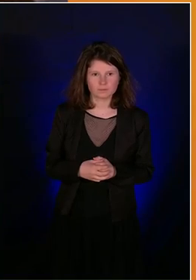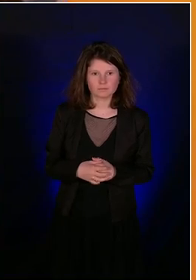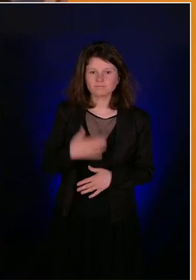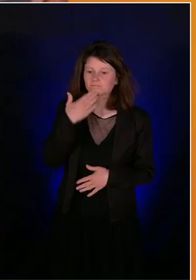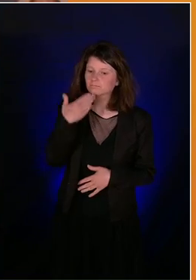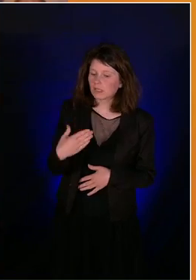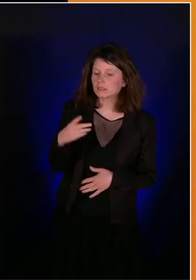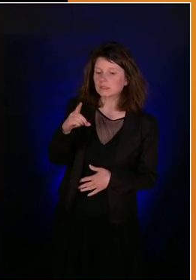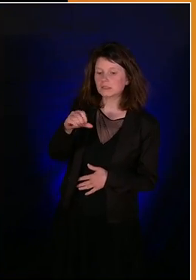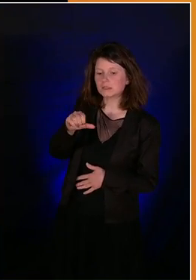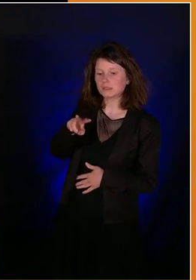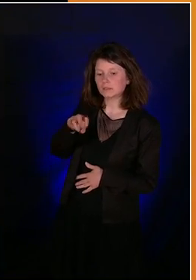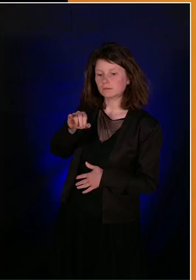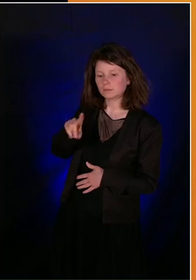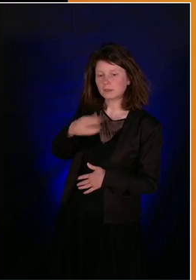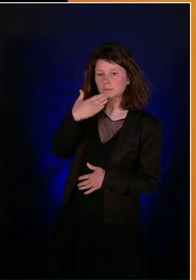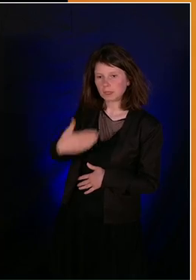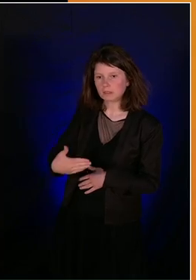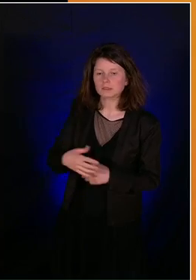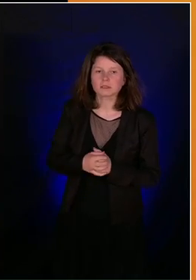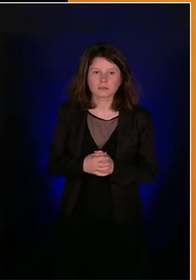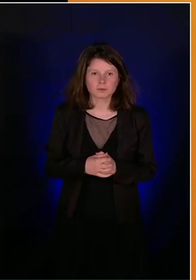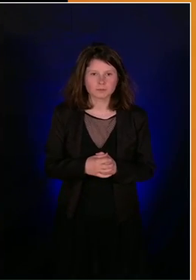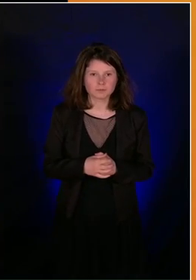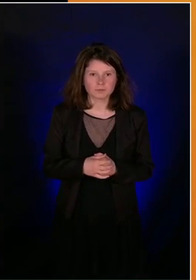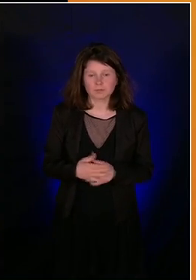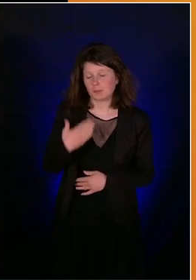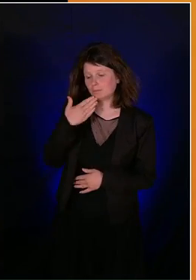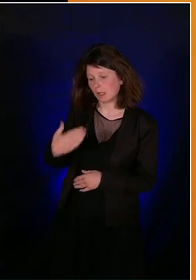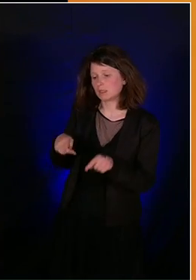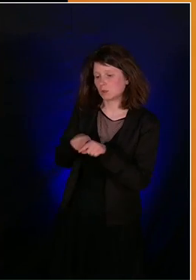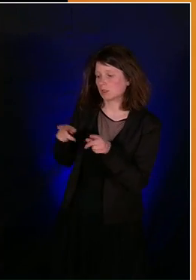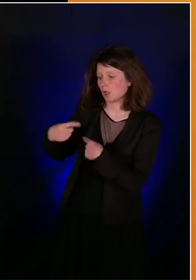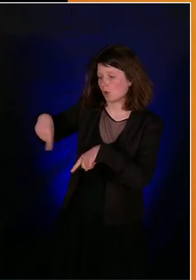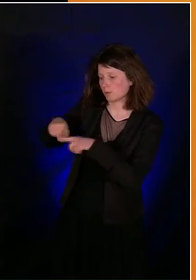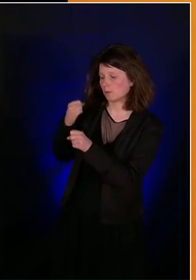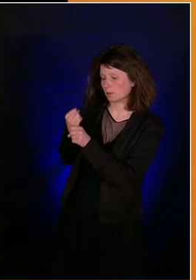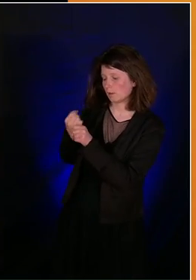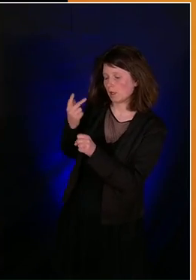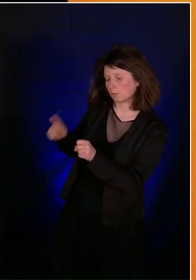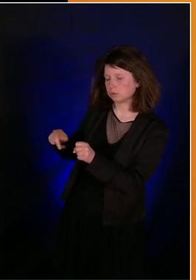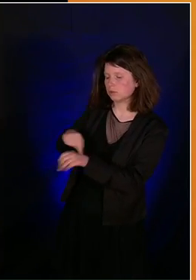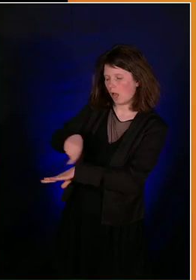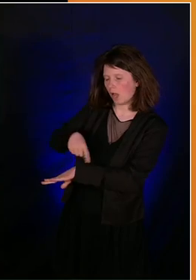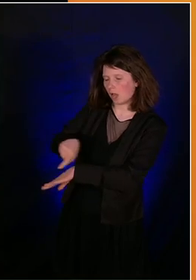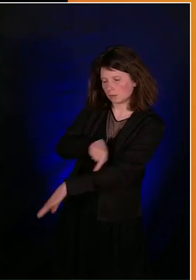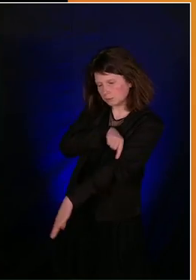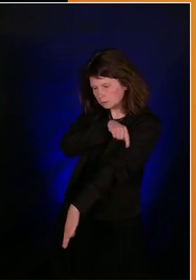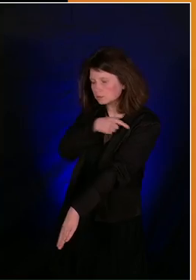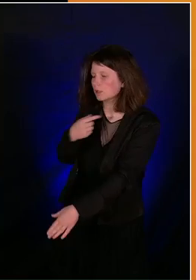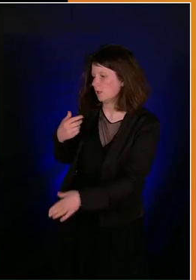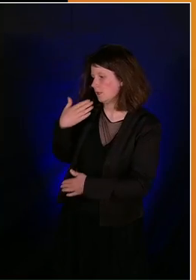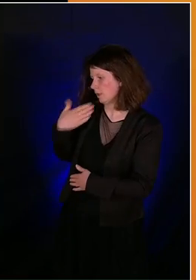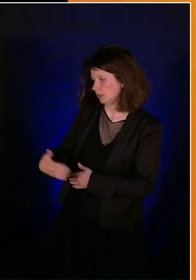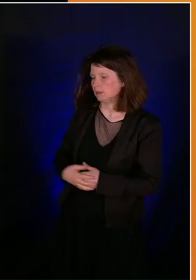merci David pour ce rapport et merci encore une fois et pour tout le travail de la commission et ces longues heures passées derrière tout cela euh avant de